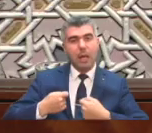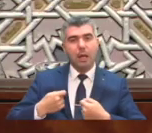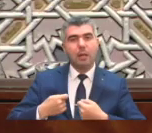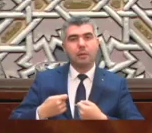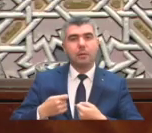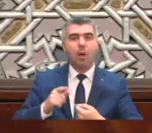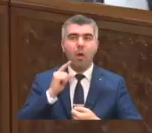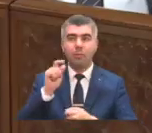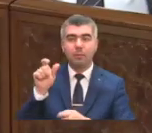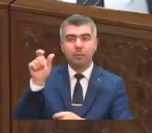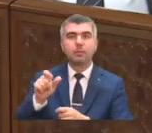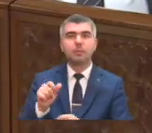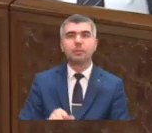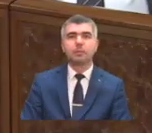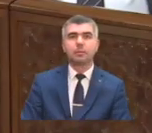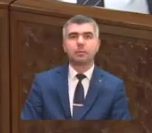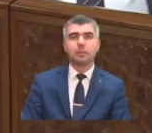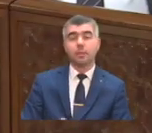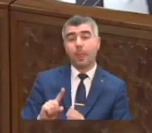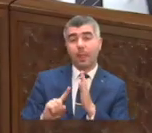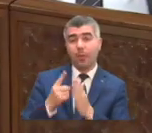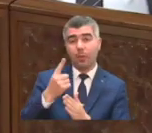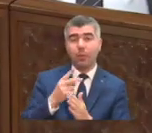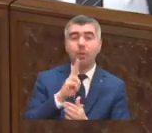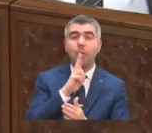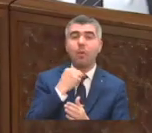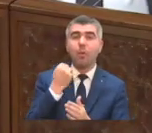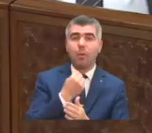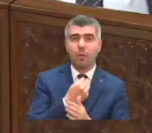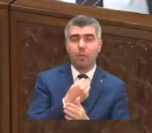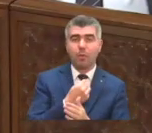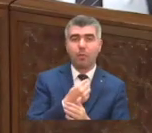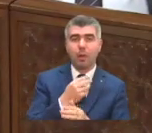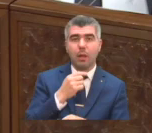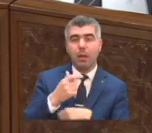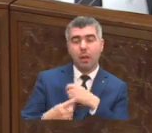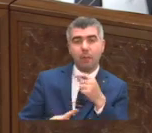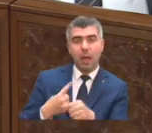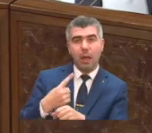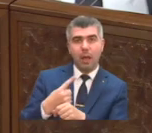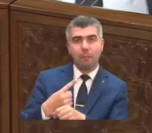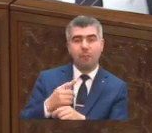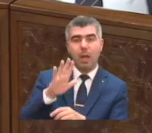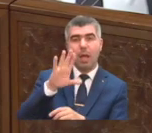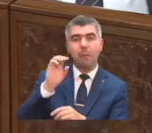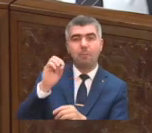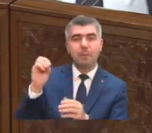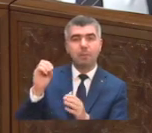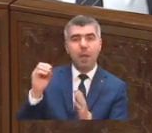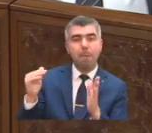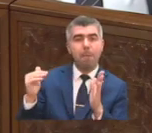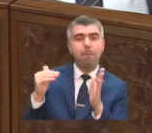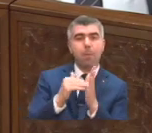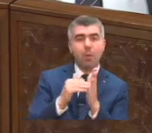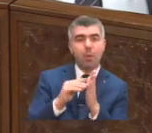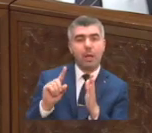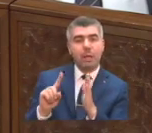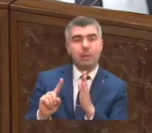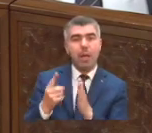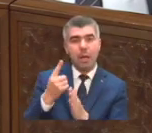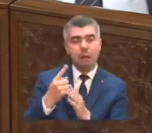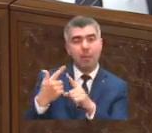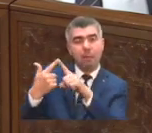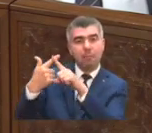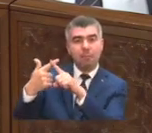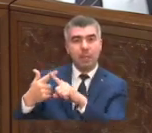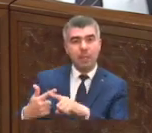النائب المحترم. أولا الحكومة خصت هاد السنة 500 مليون درهم، هو ضعف ما كان يخصص